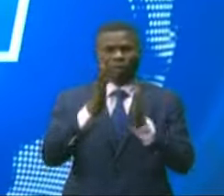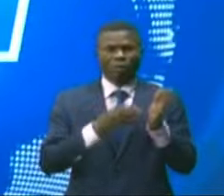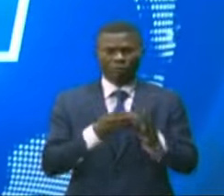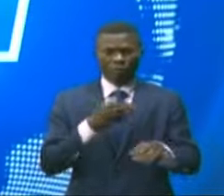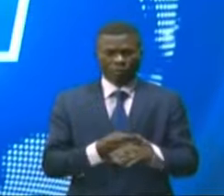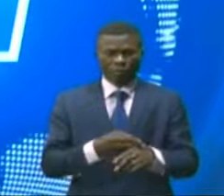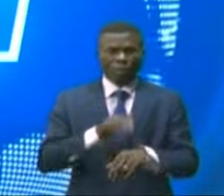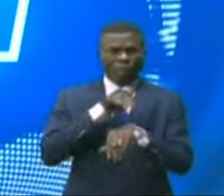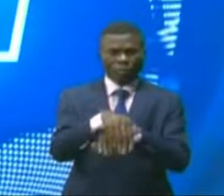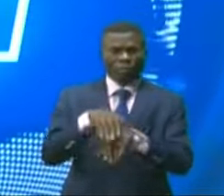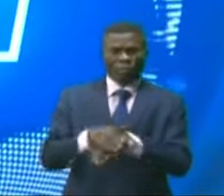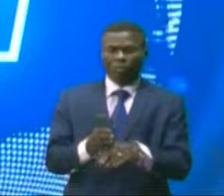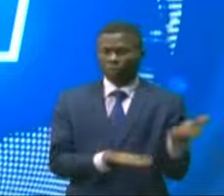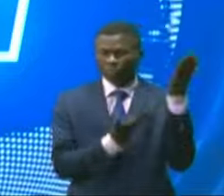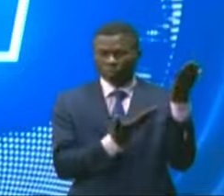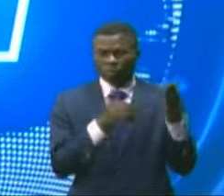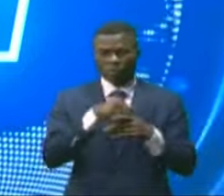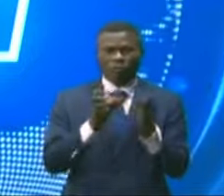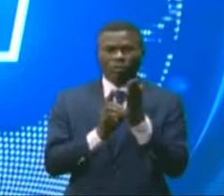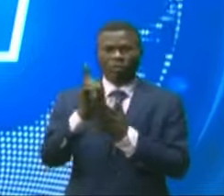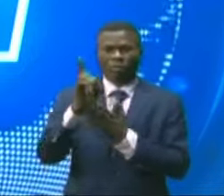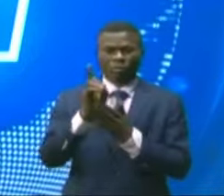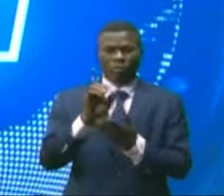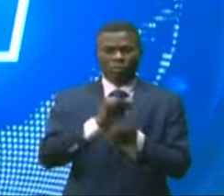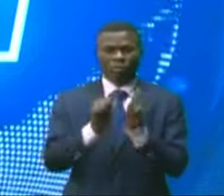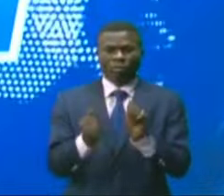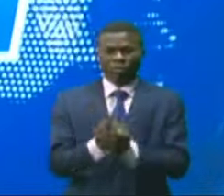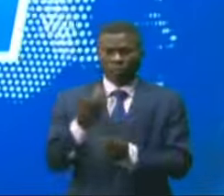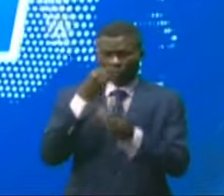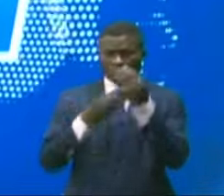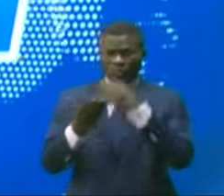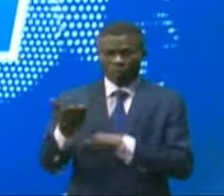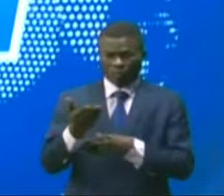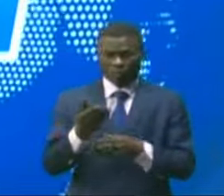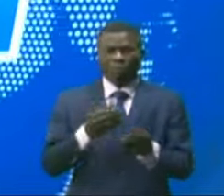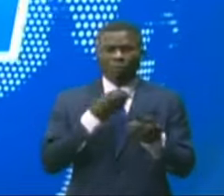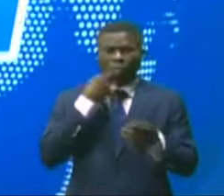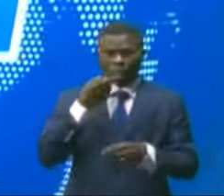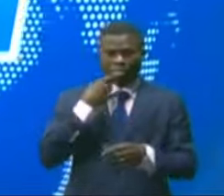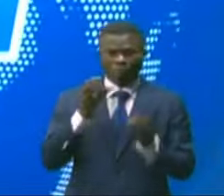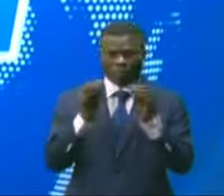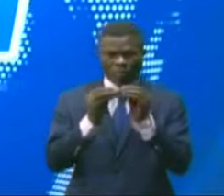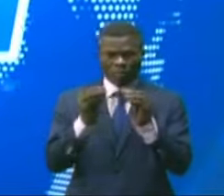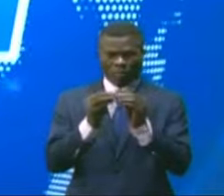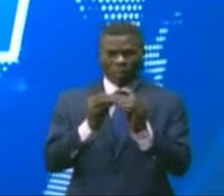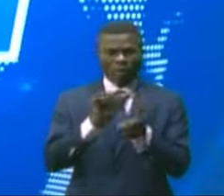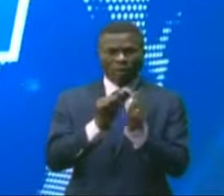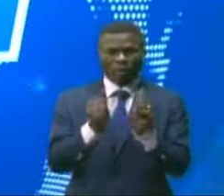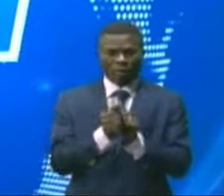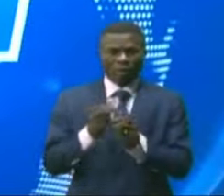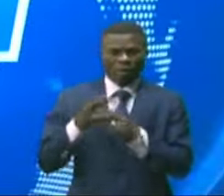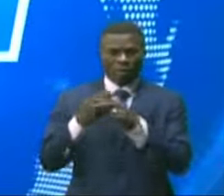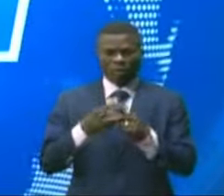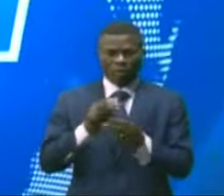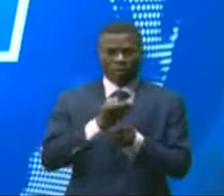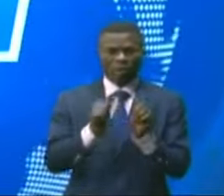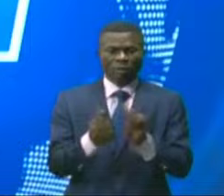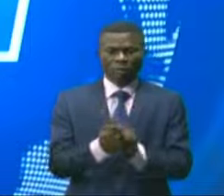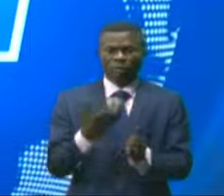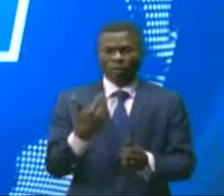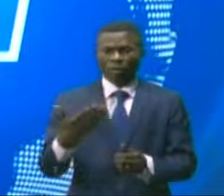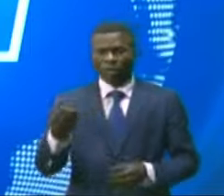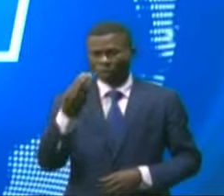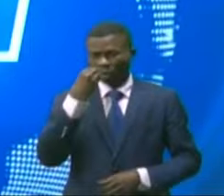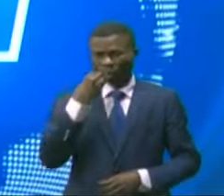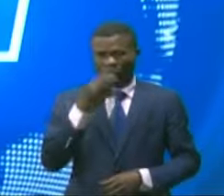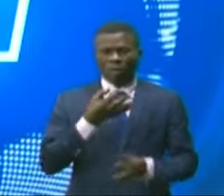Les maniocs essentiels dans le développement de la chaîne des valeurs a fait l'objet d'un atelier dans les cadres de la sécurité alimentaire.